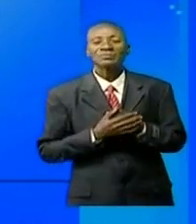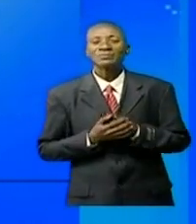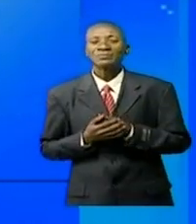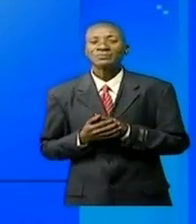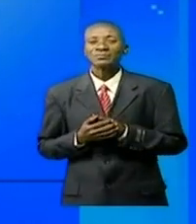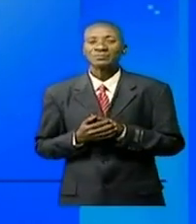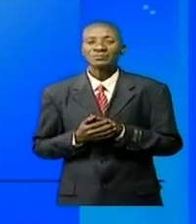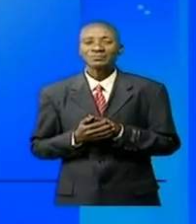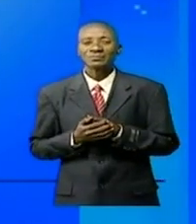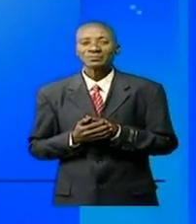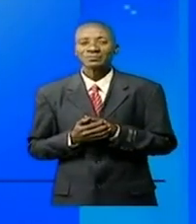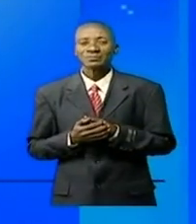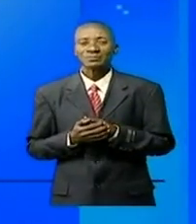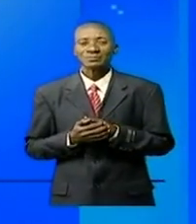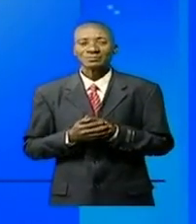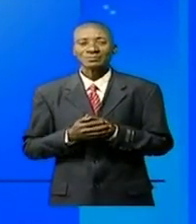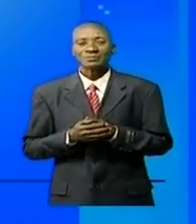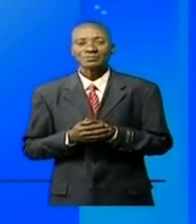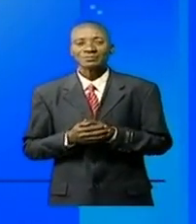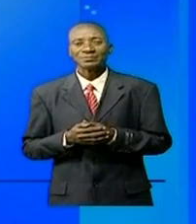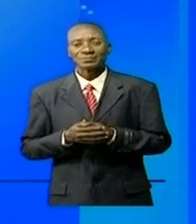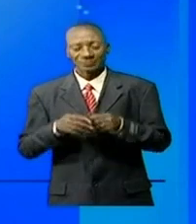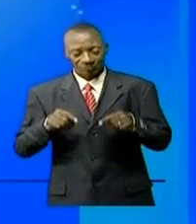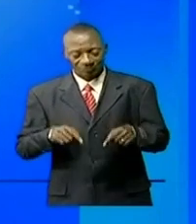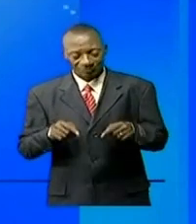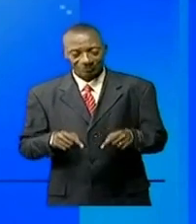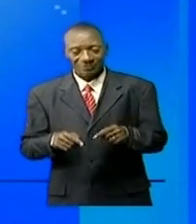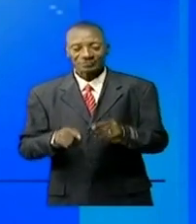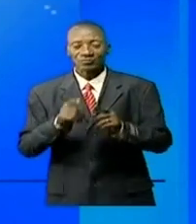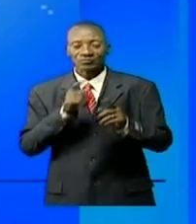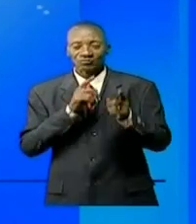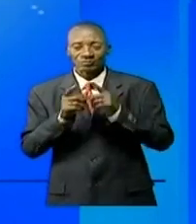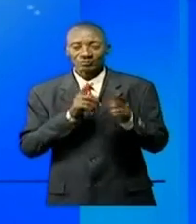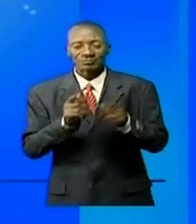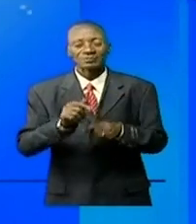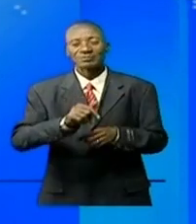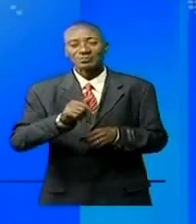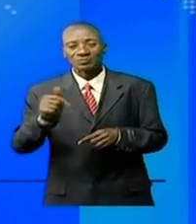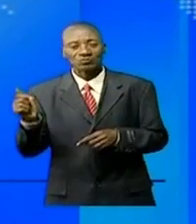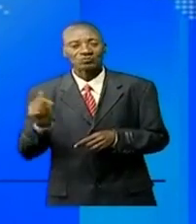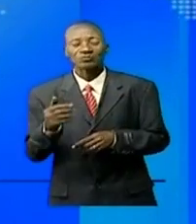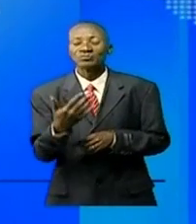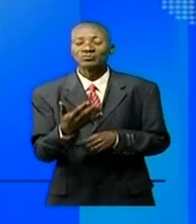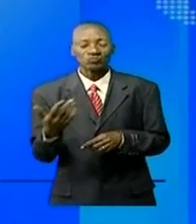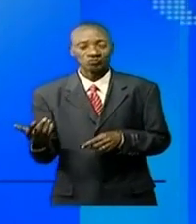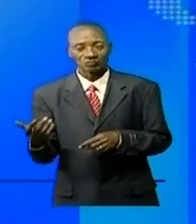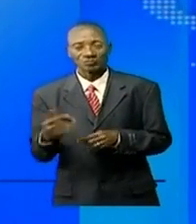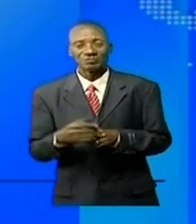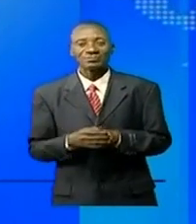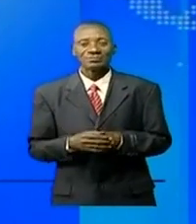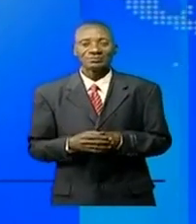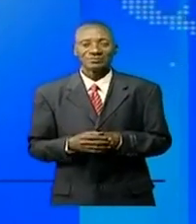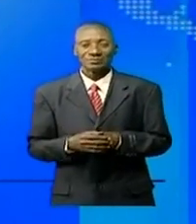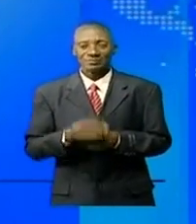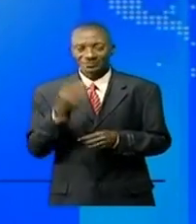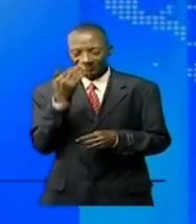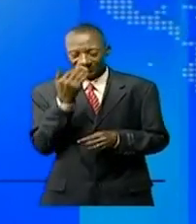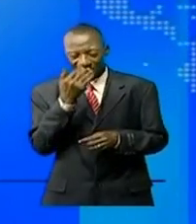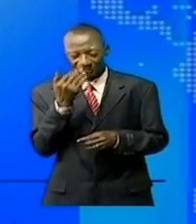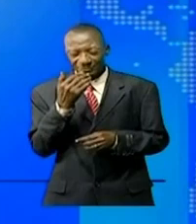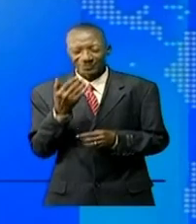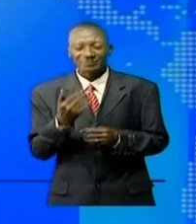médecins SINAMED en sigle s'est clôturé ce lundi après 3 jours des travaux scientifiques. Parmi les recommandations,